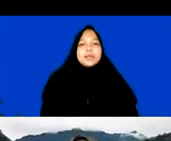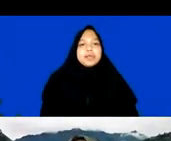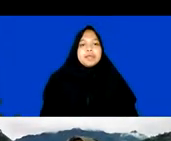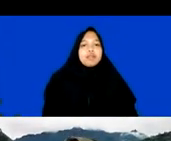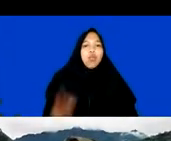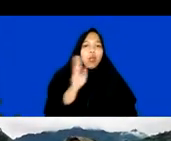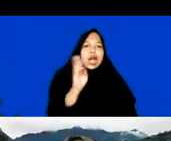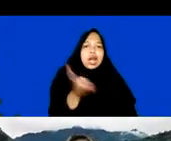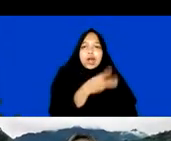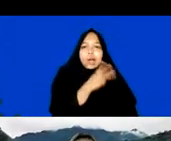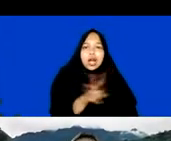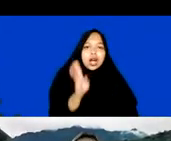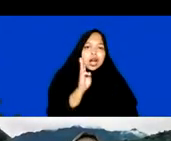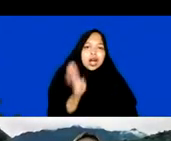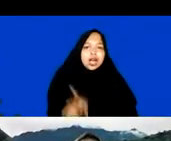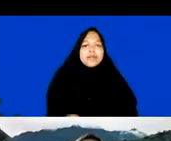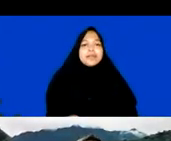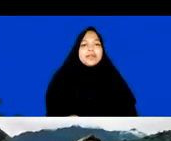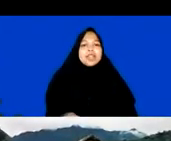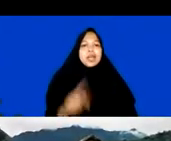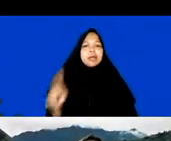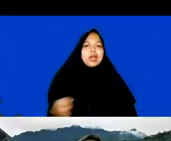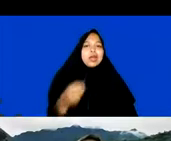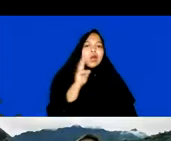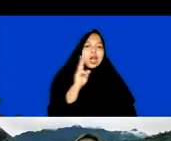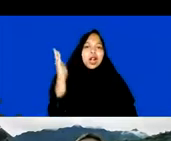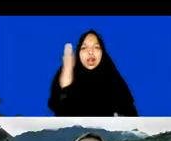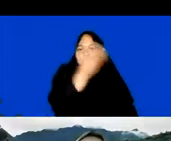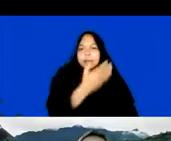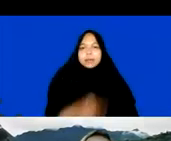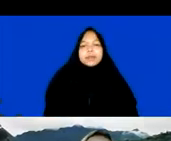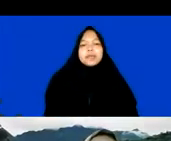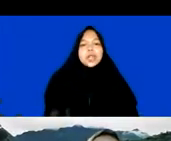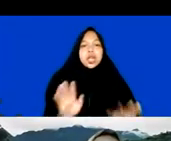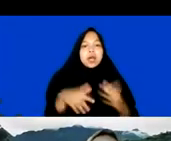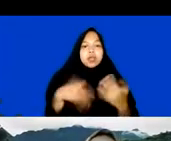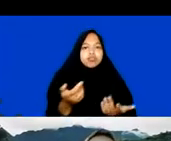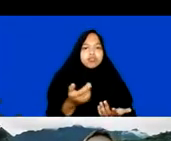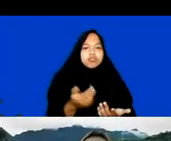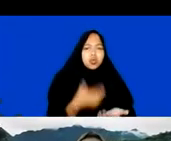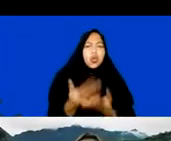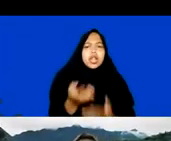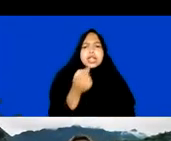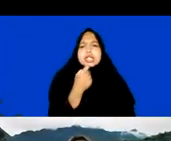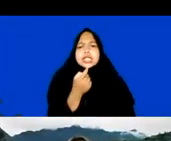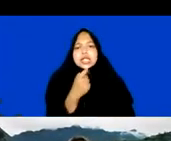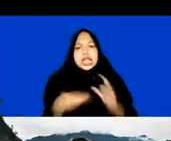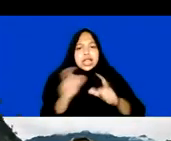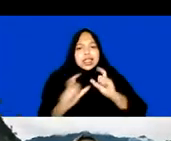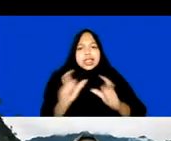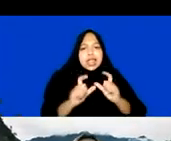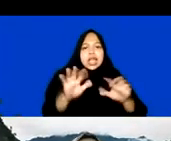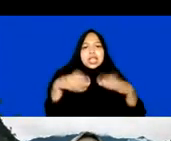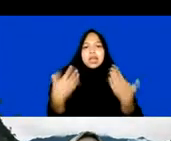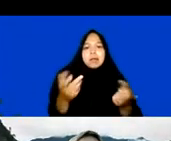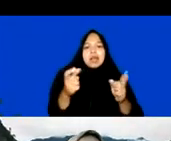yang cenderung menggunakan warna-warna gelap gitu. Apa boleh diceritakan Mas, gimana sih konsep desain produk